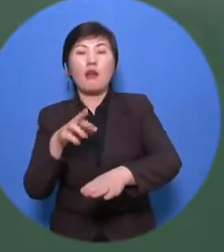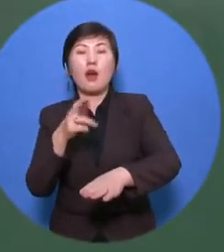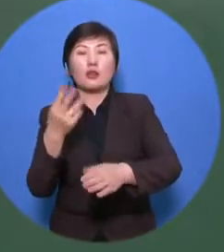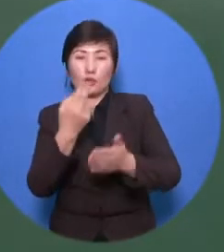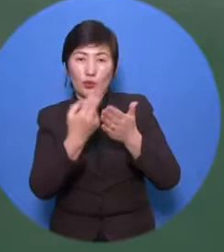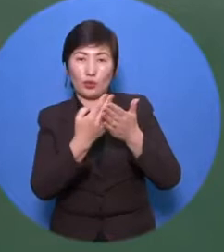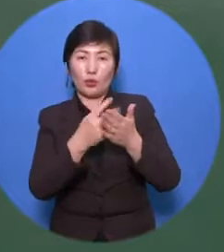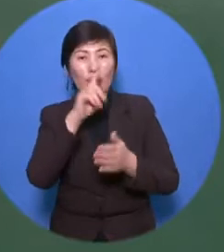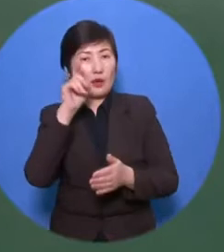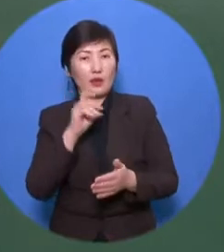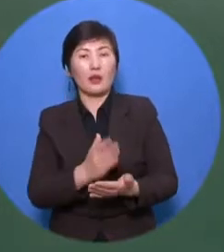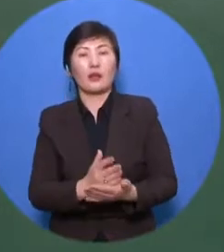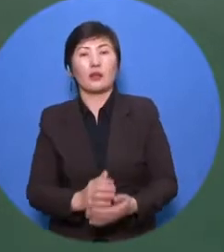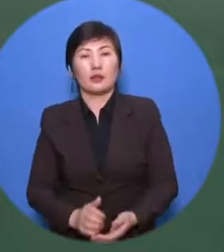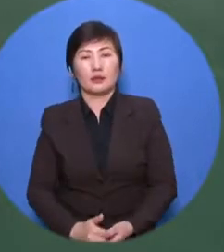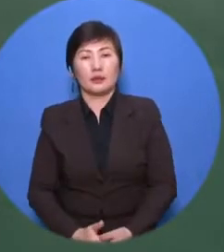байна. За үүнийг